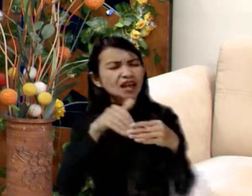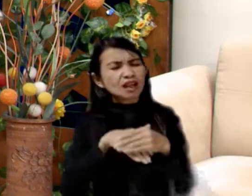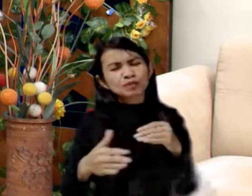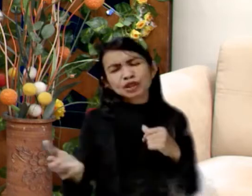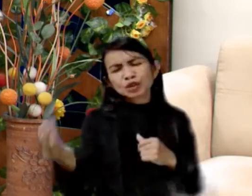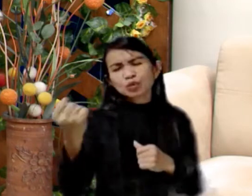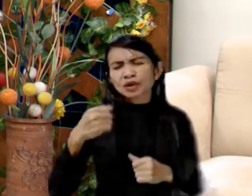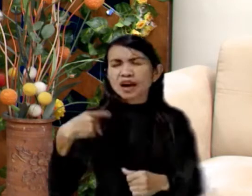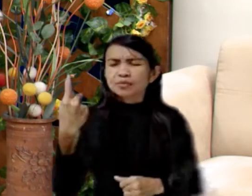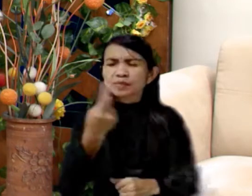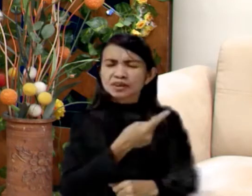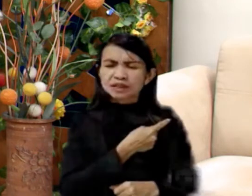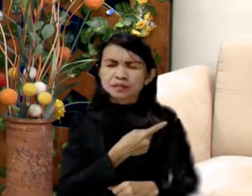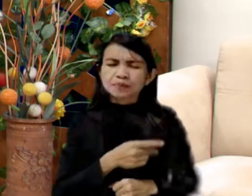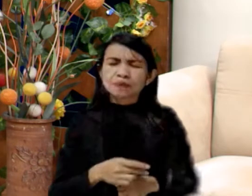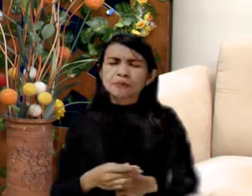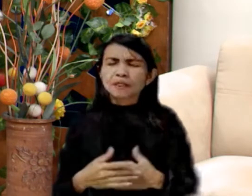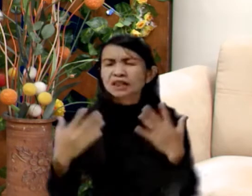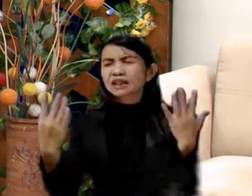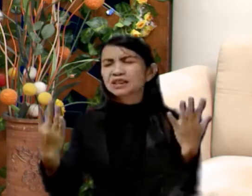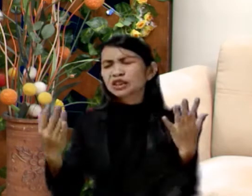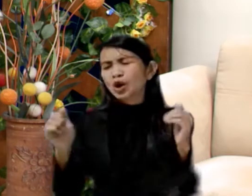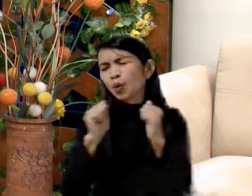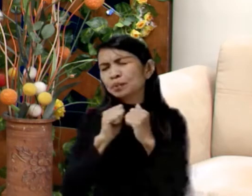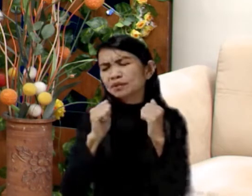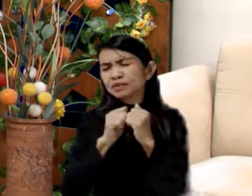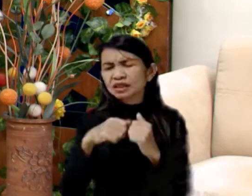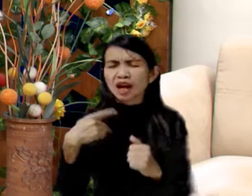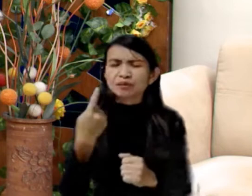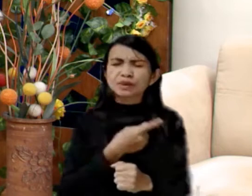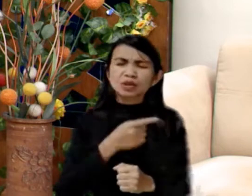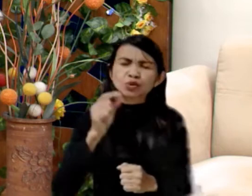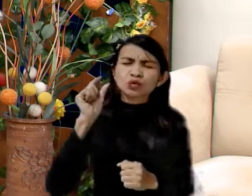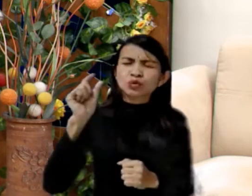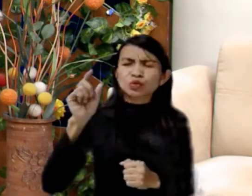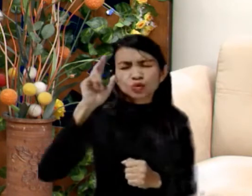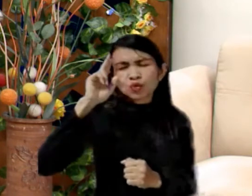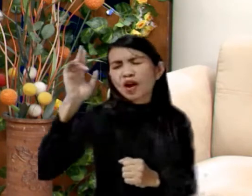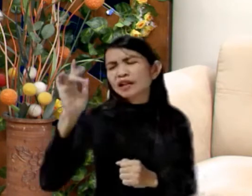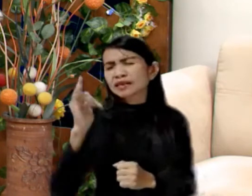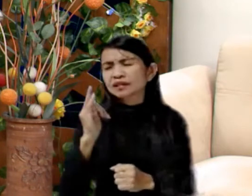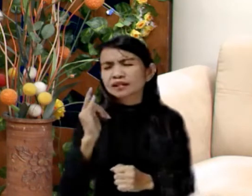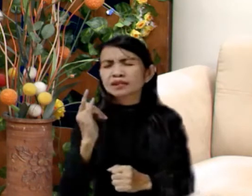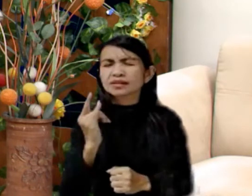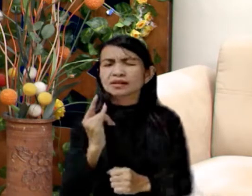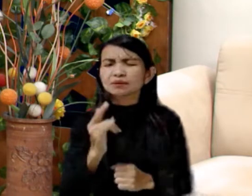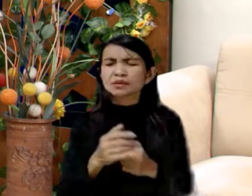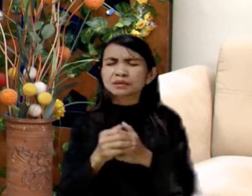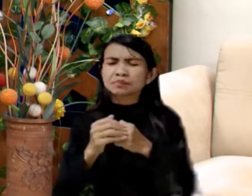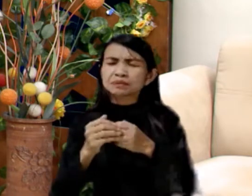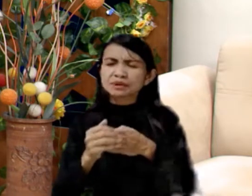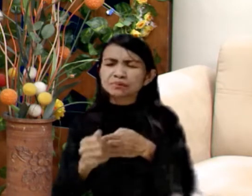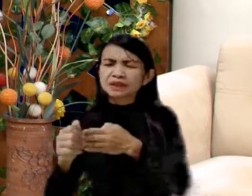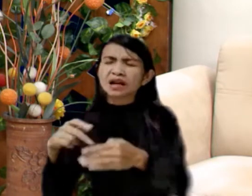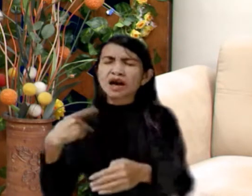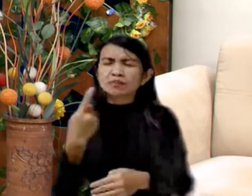Dan biarlah komitmen kami untuk Tuhan memimpin kami, menjadi bahagian kami seterusnya. Terima kasih Tuhan,